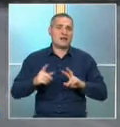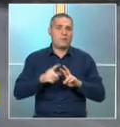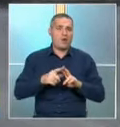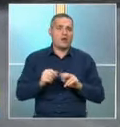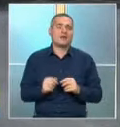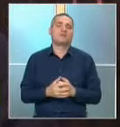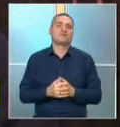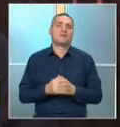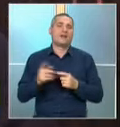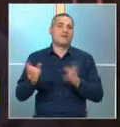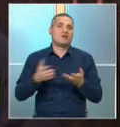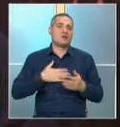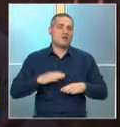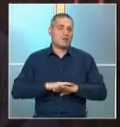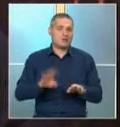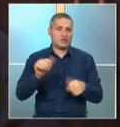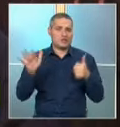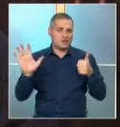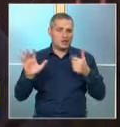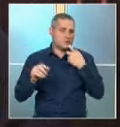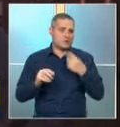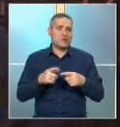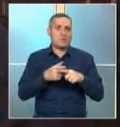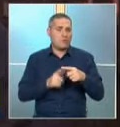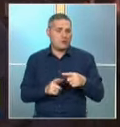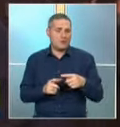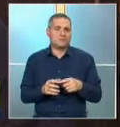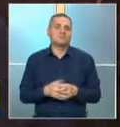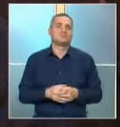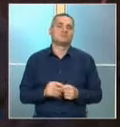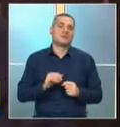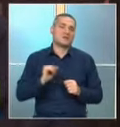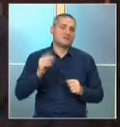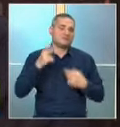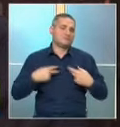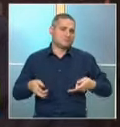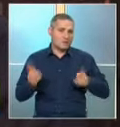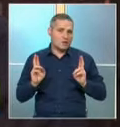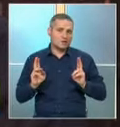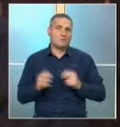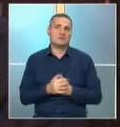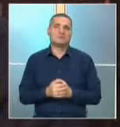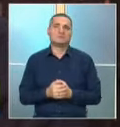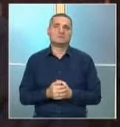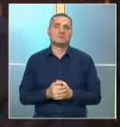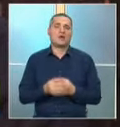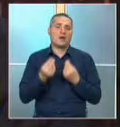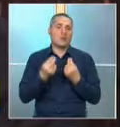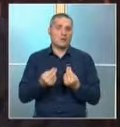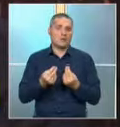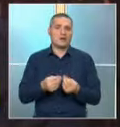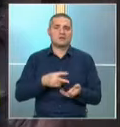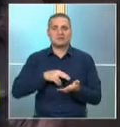детската градина. А тя вече имаше навършени 6 години и половина. И преценихме, че по-добре